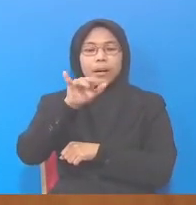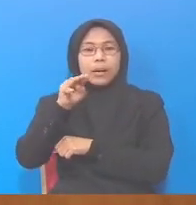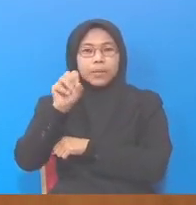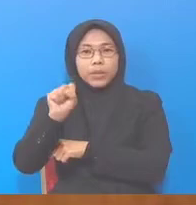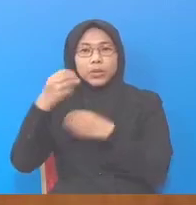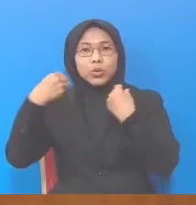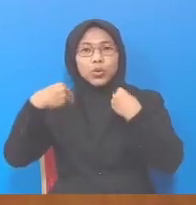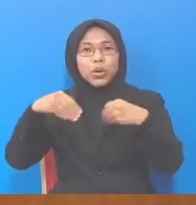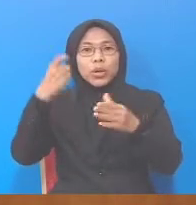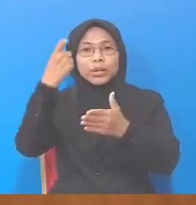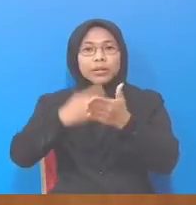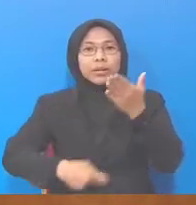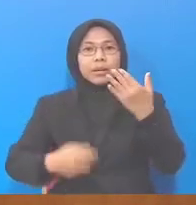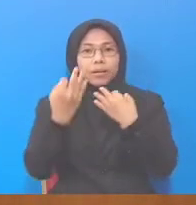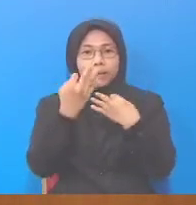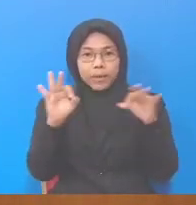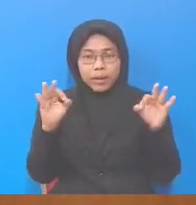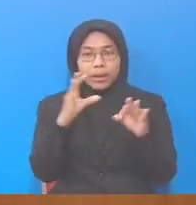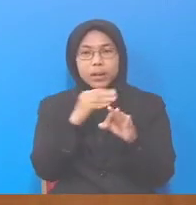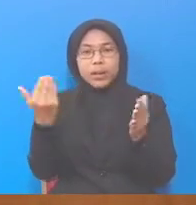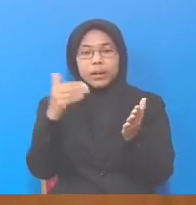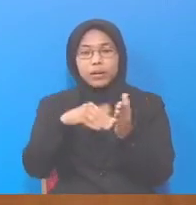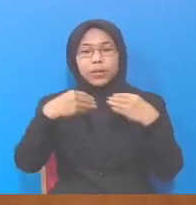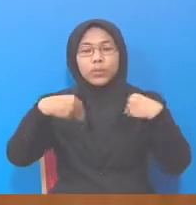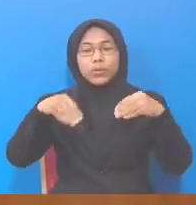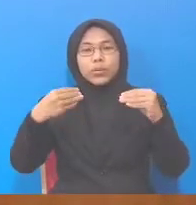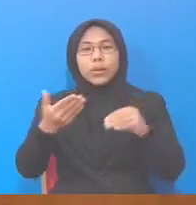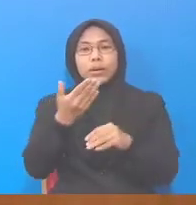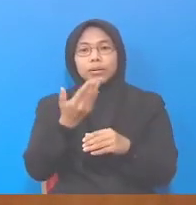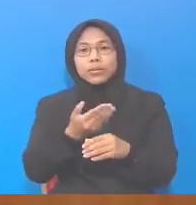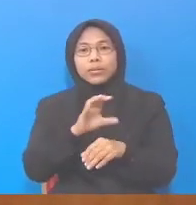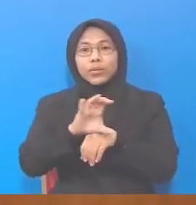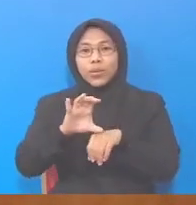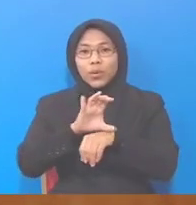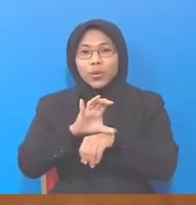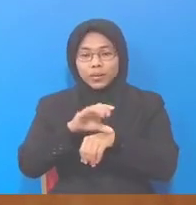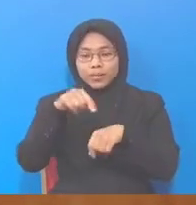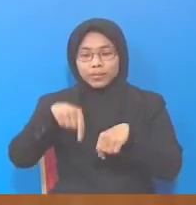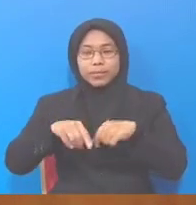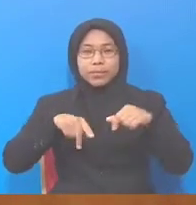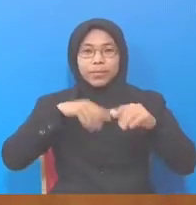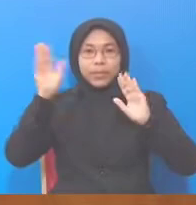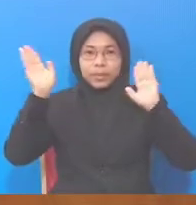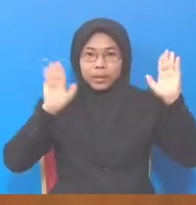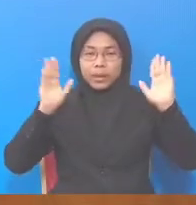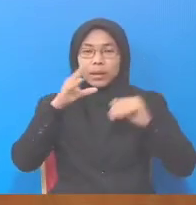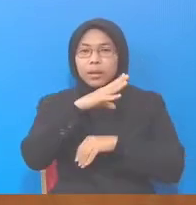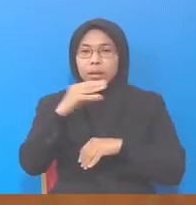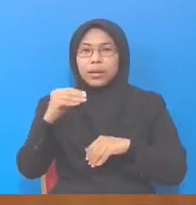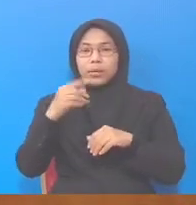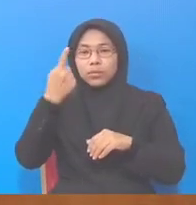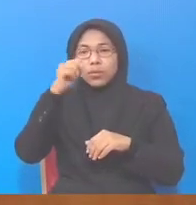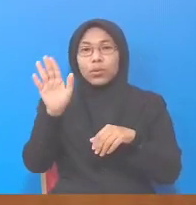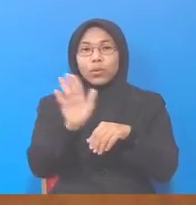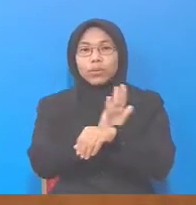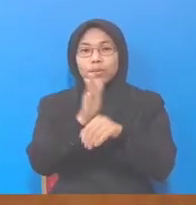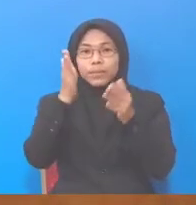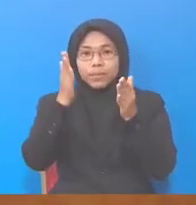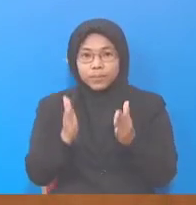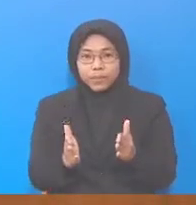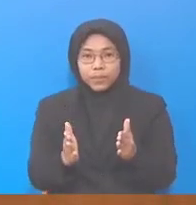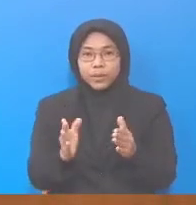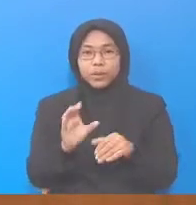jualan bebas Cukai bagi menjual produk coklat keluaran tepatan khususnya Usahawan